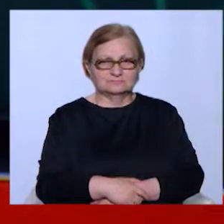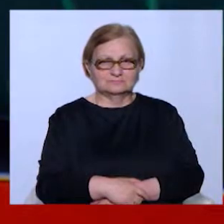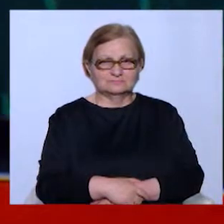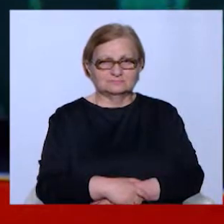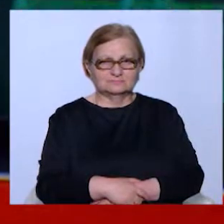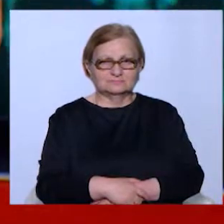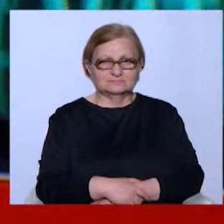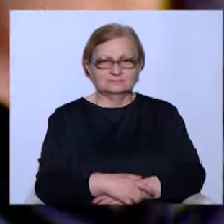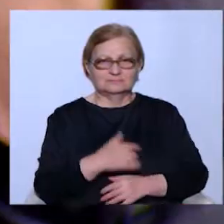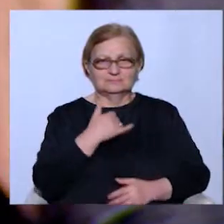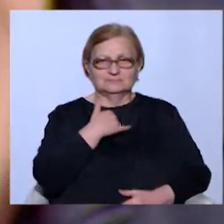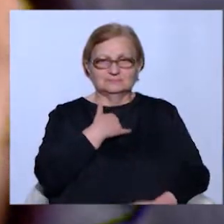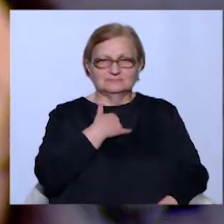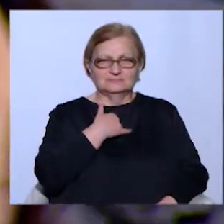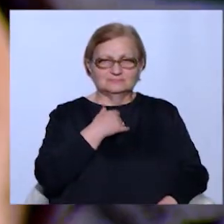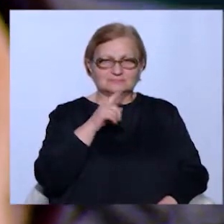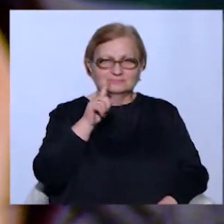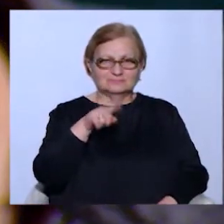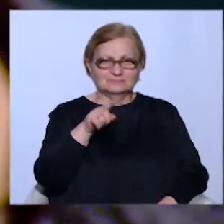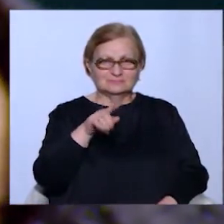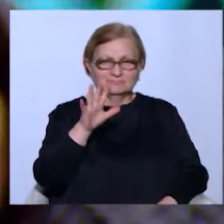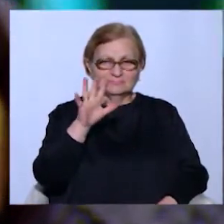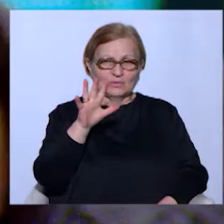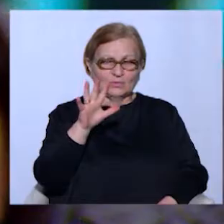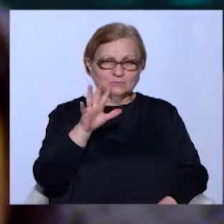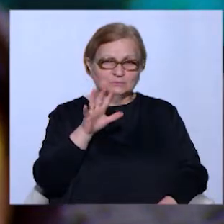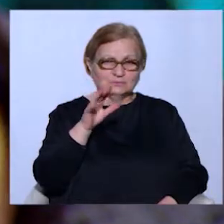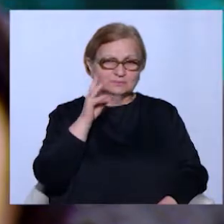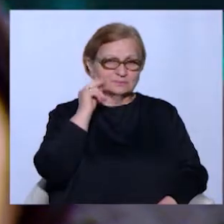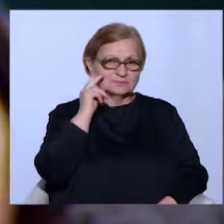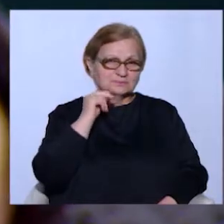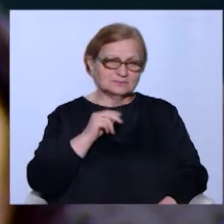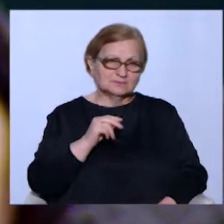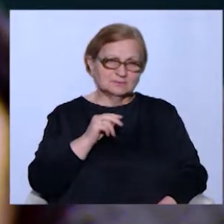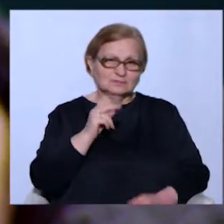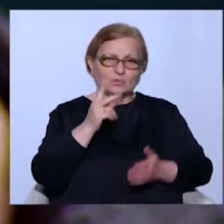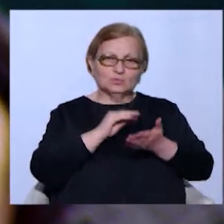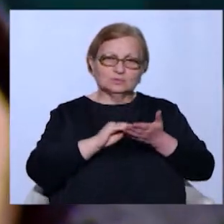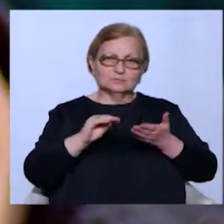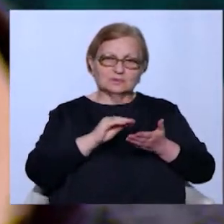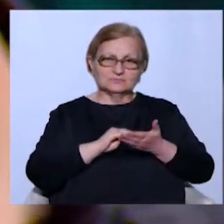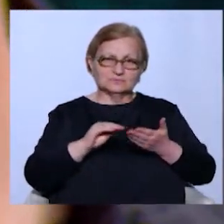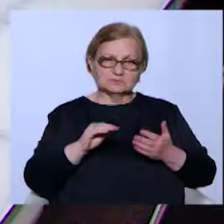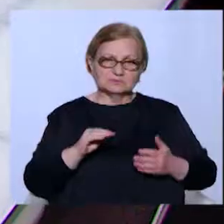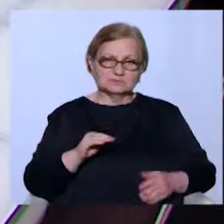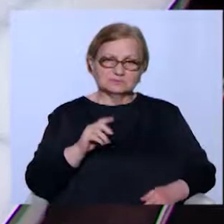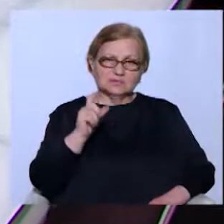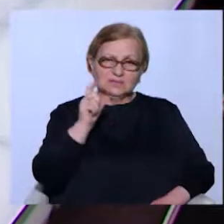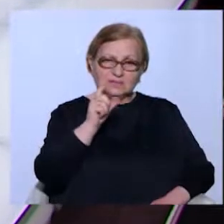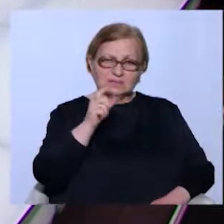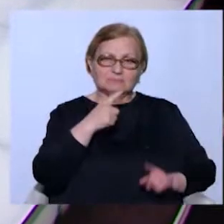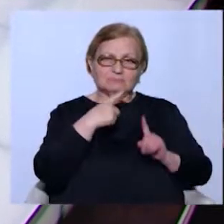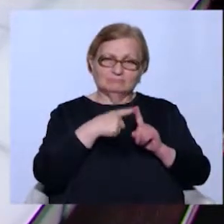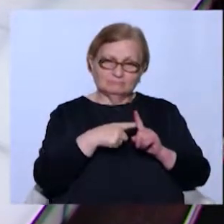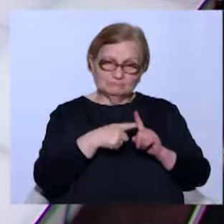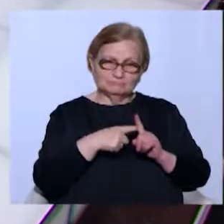აჰა. ჩვენ პირველი შეგვხვდა ხუთიანი. ესე იგი დავწეროთ, როგორც გახსოვთ. ლურჯი კამათელი